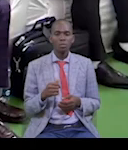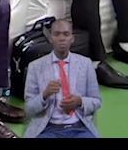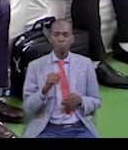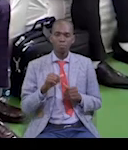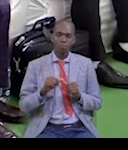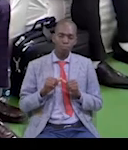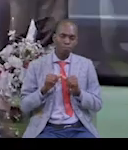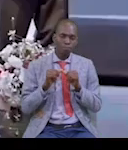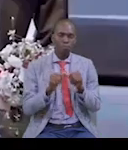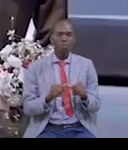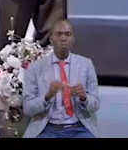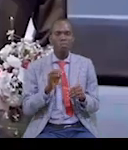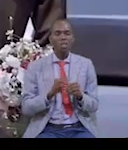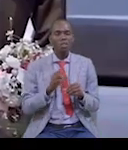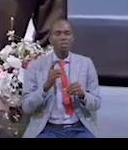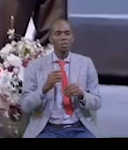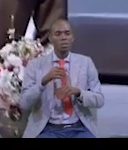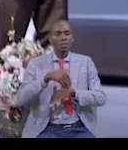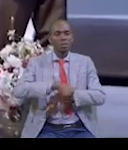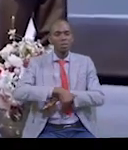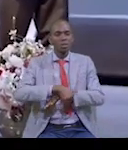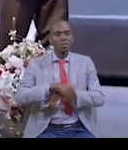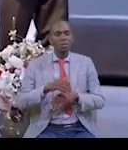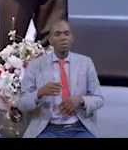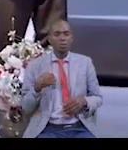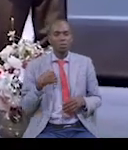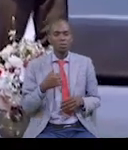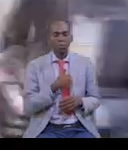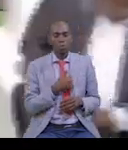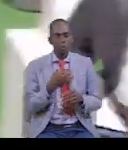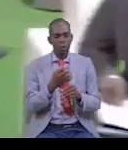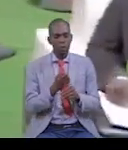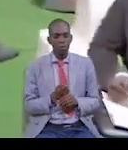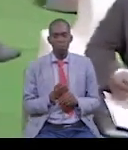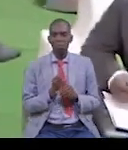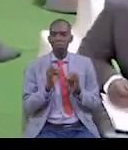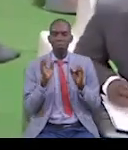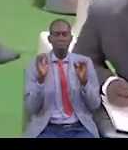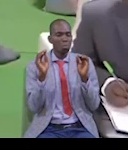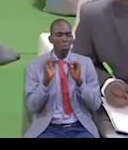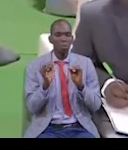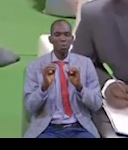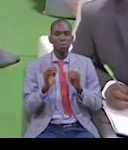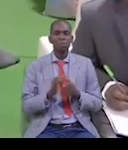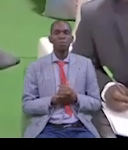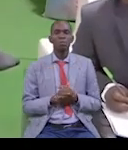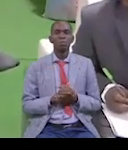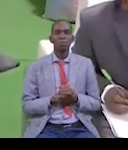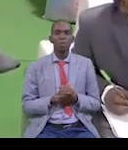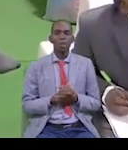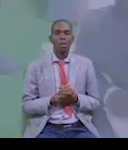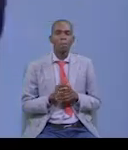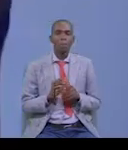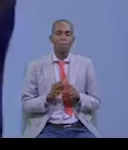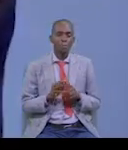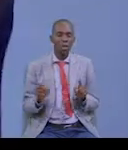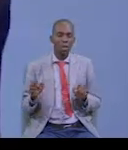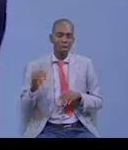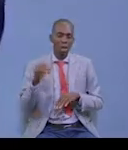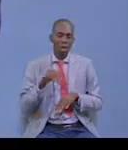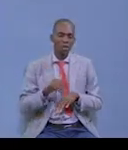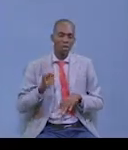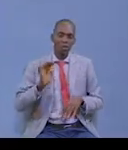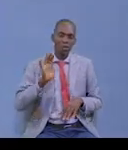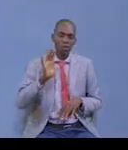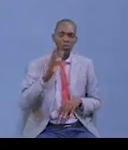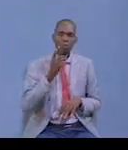night. రాత్రంతా కూడా సహనంతో పట్టుదలతో చేశాం. We caught nothing. కానీ ఏమీ పట్టలేకపోయాం. But at your word. కానీ